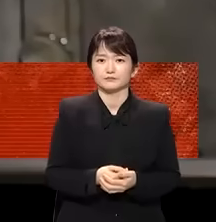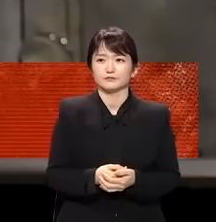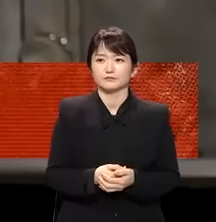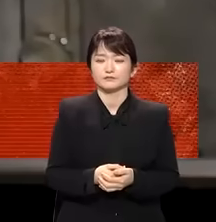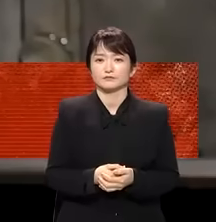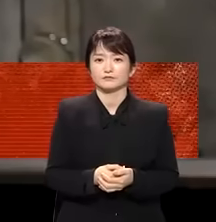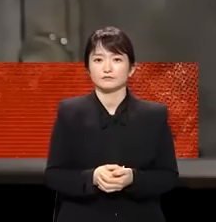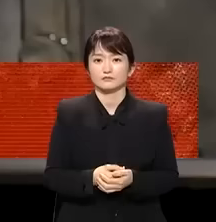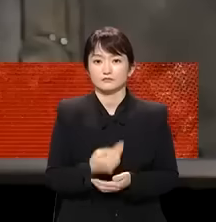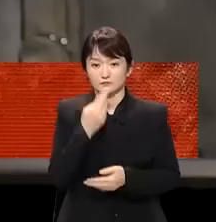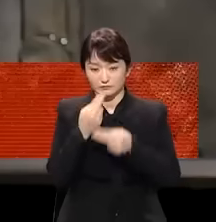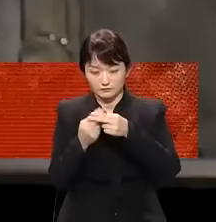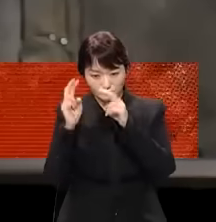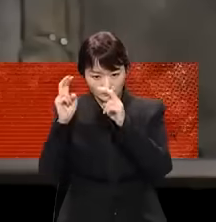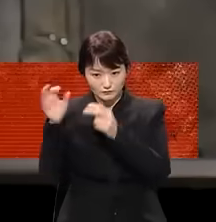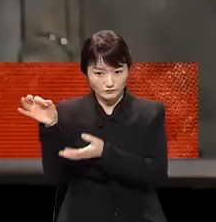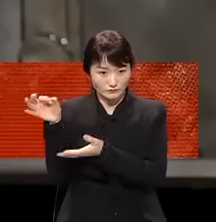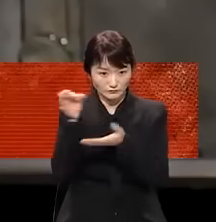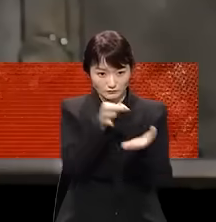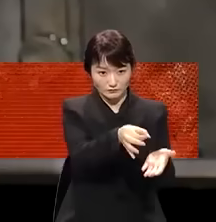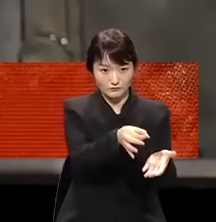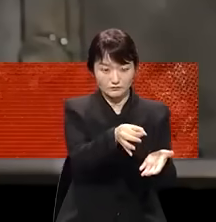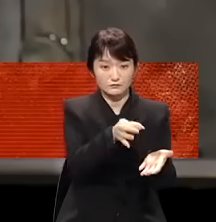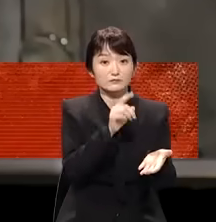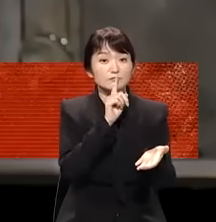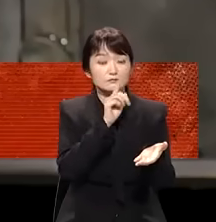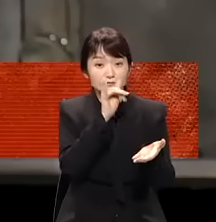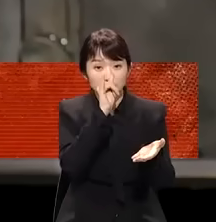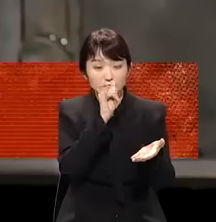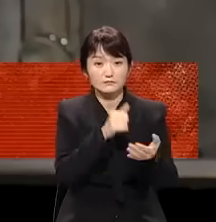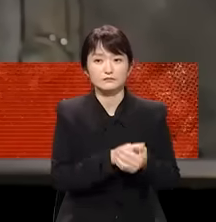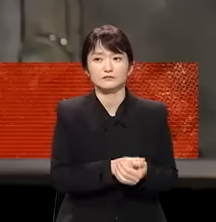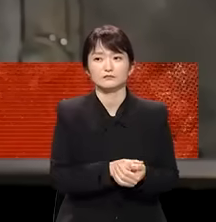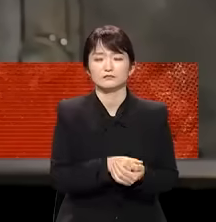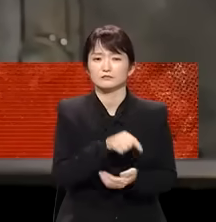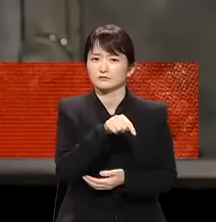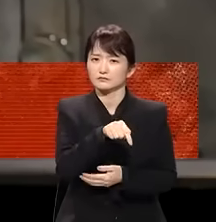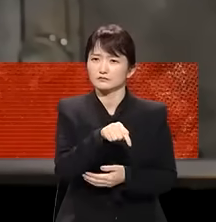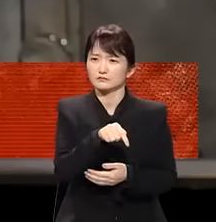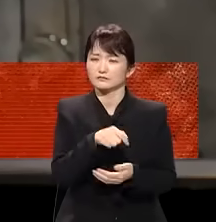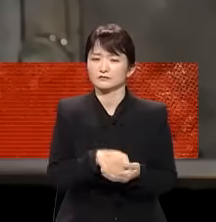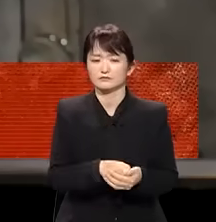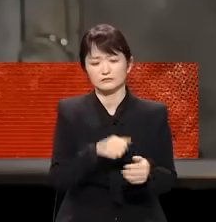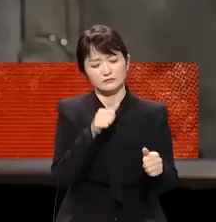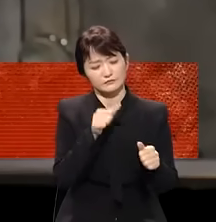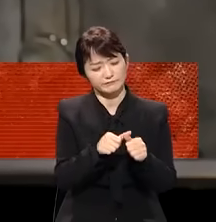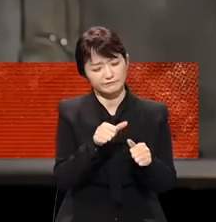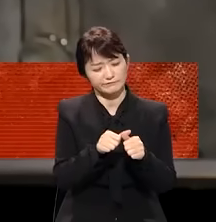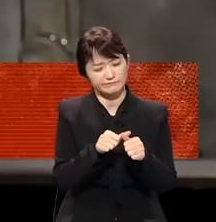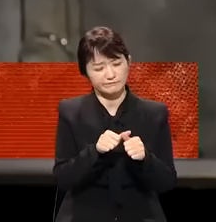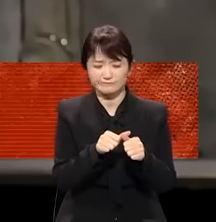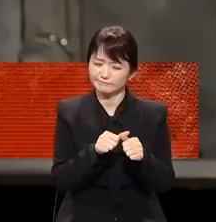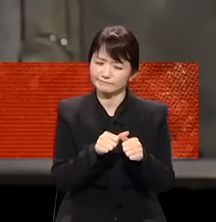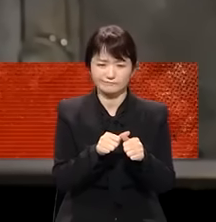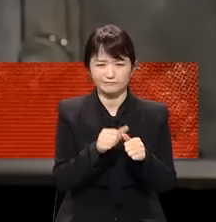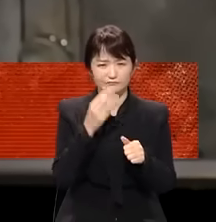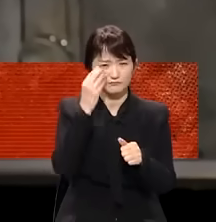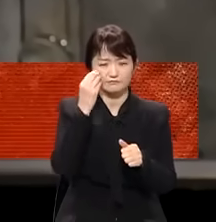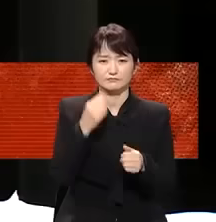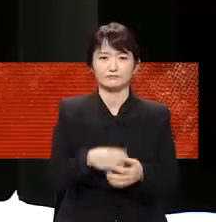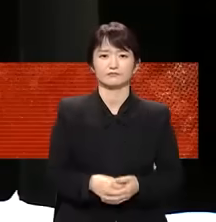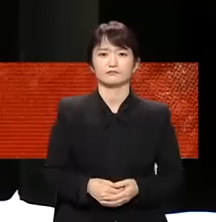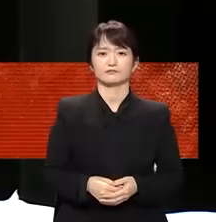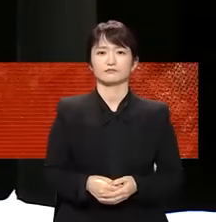보험 회사에서 지급을 하고 하거나 뭐 얘기를 했을 건데 그 부분을 뭐 자문을 한다는 가 좀 납득하기 좀 어렵습니다 자